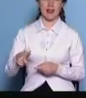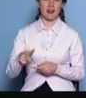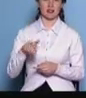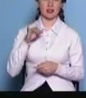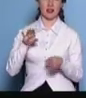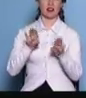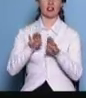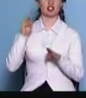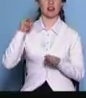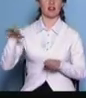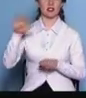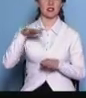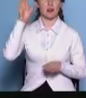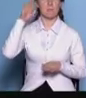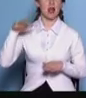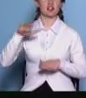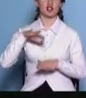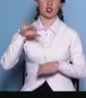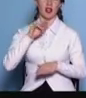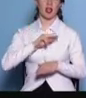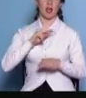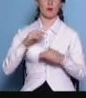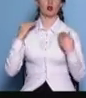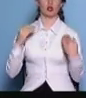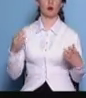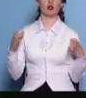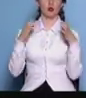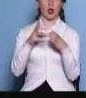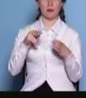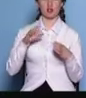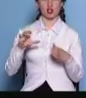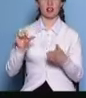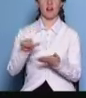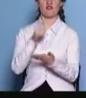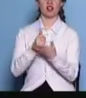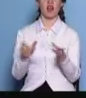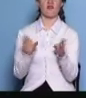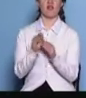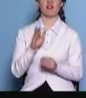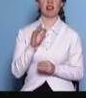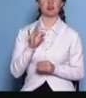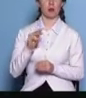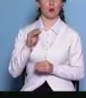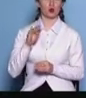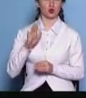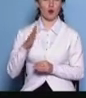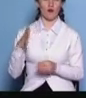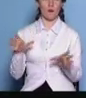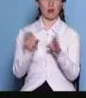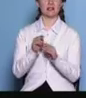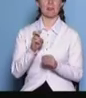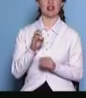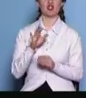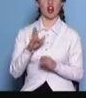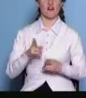Башкирии, Татарстана. В Ижевске работает мощная группировка МЧС. Во главе с министром Владимир Пучков вместе с Александром Бричаловым сразу